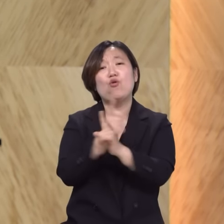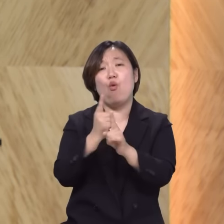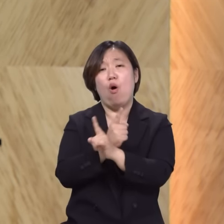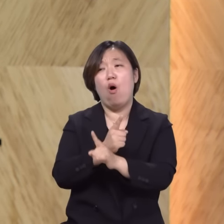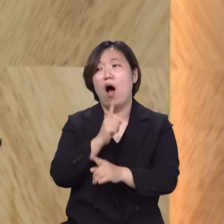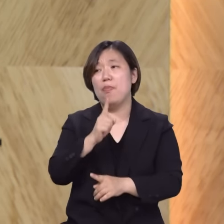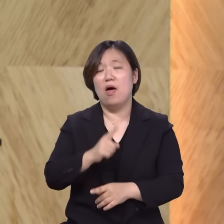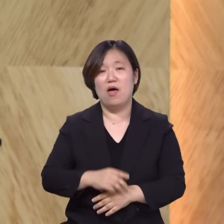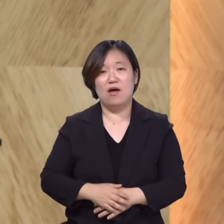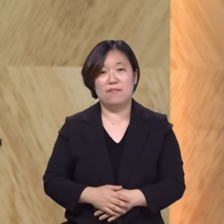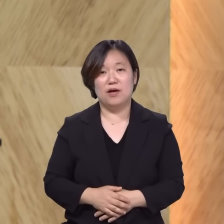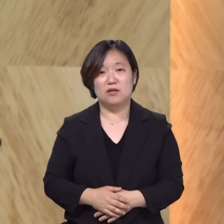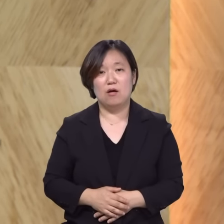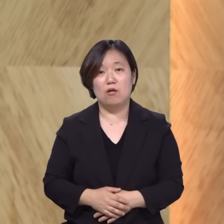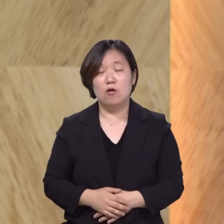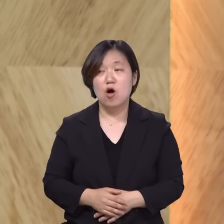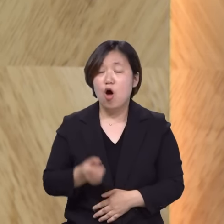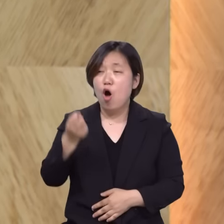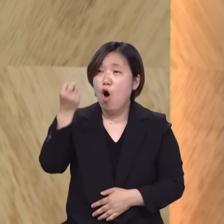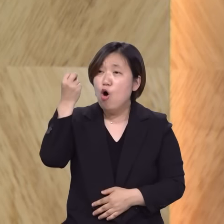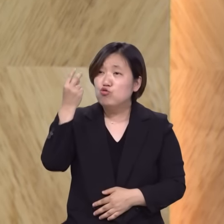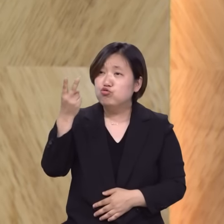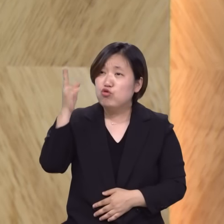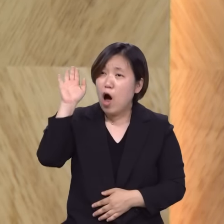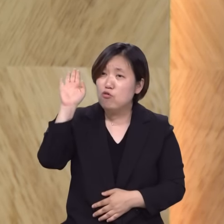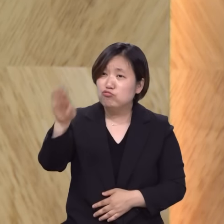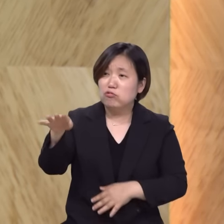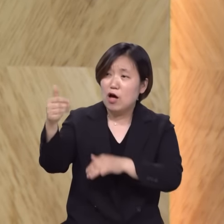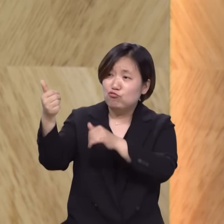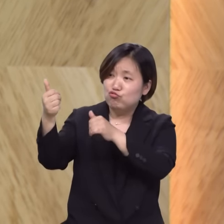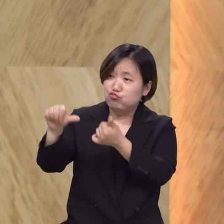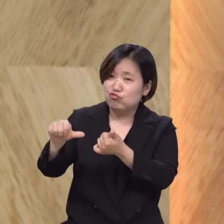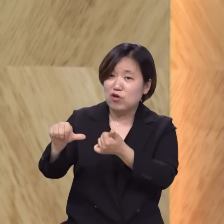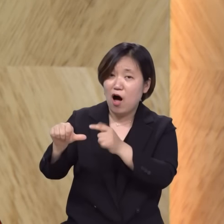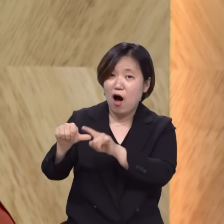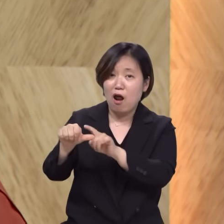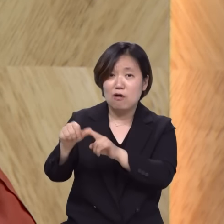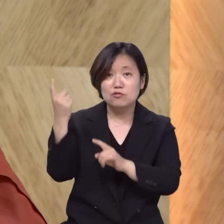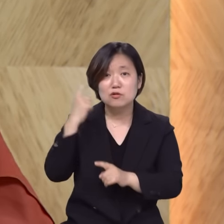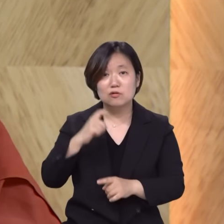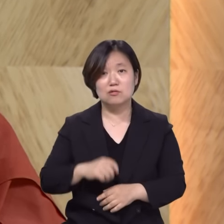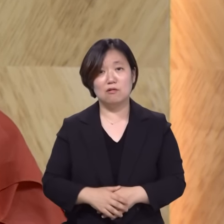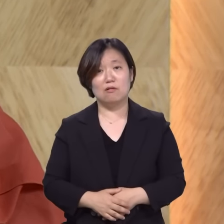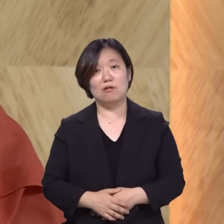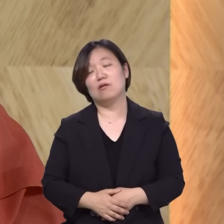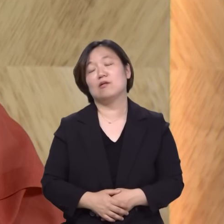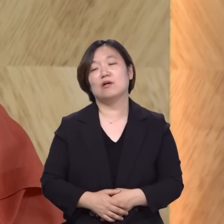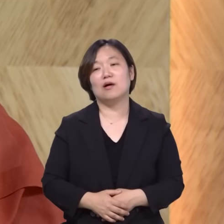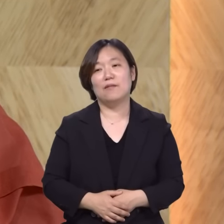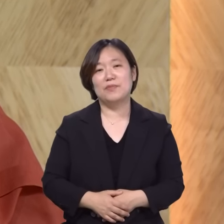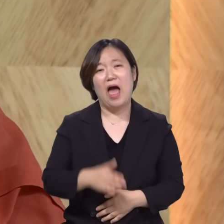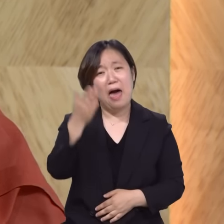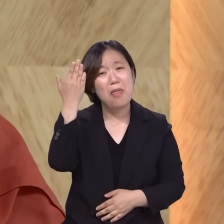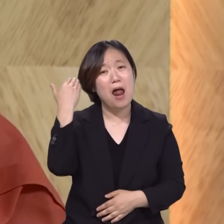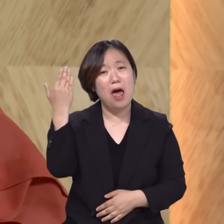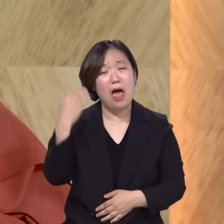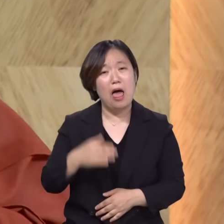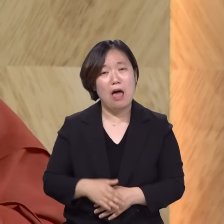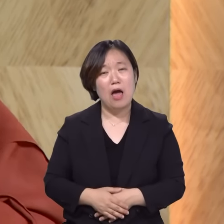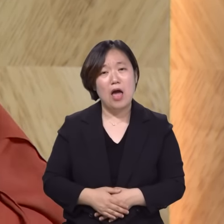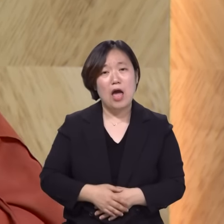됩니다 밖에 안 남았다는 이야기를 듣게 됩니다 급성감염 또 그때 뭐 1980년